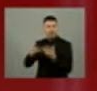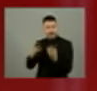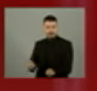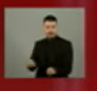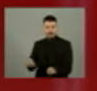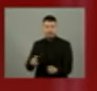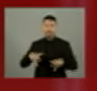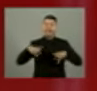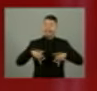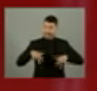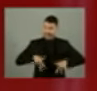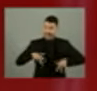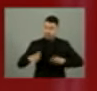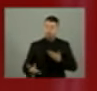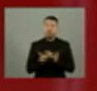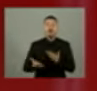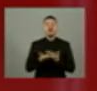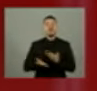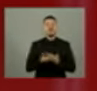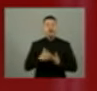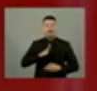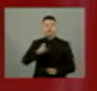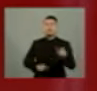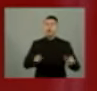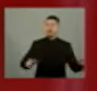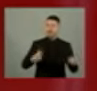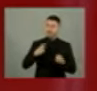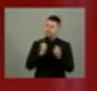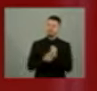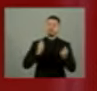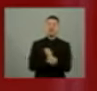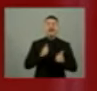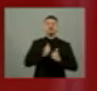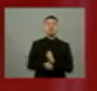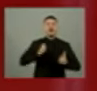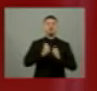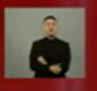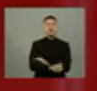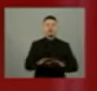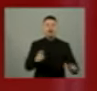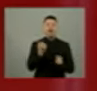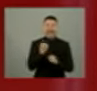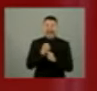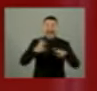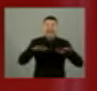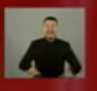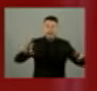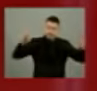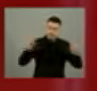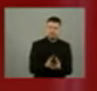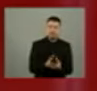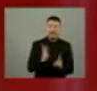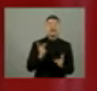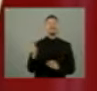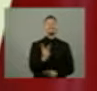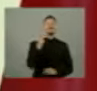Εγώ δεν μπορώ να σας κάνω κάποιο τελευταίο σχόλιο, ναι, γιατί είναι όλα αυτή τη στιγμή τόσο ανοιχτά που πραγματικά ό,τι και να πούμε είναι αυτό που